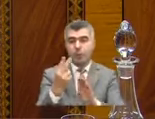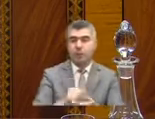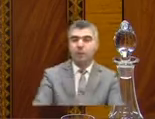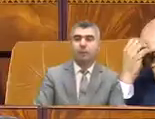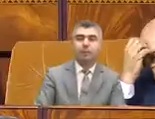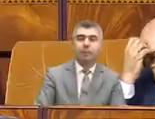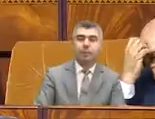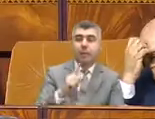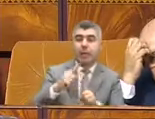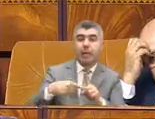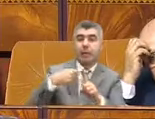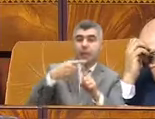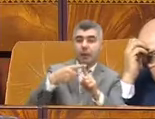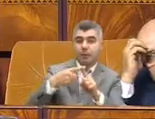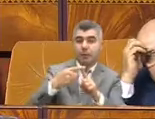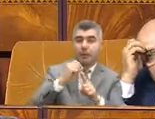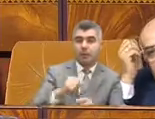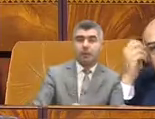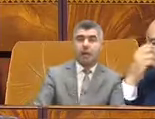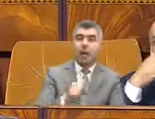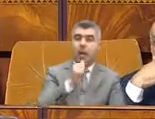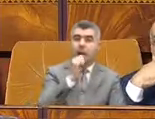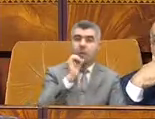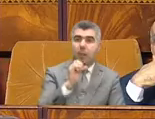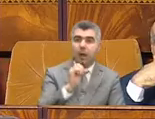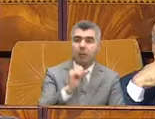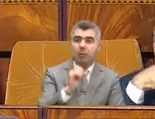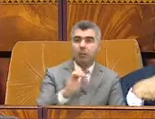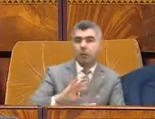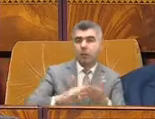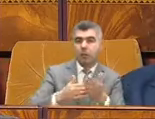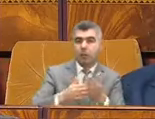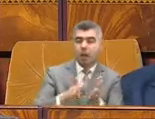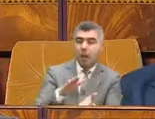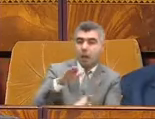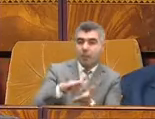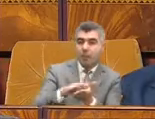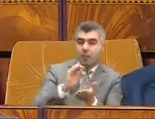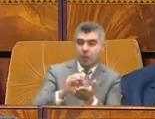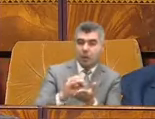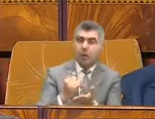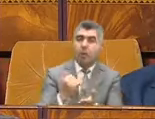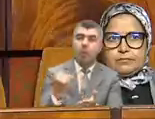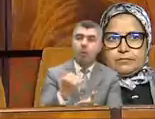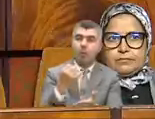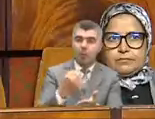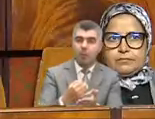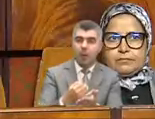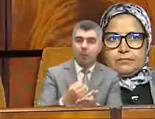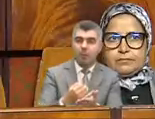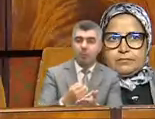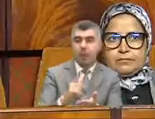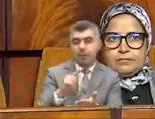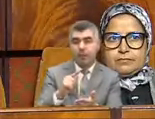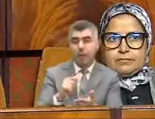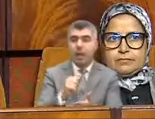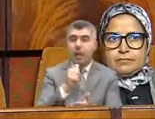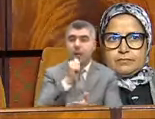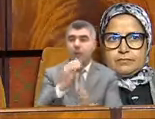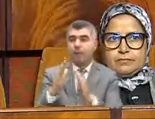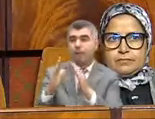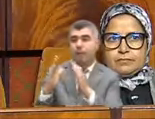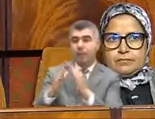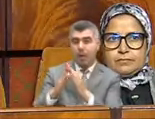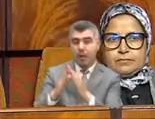2028، إضافة إلى تدبير الطلب على الماء واقتصاده وتثمينه لا سيما من خلال اقتصاد مياه الشرب